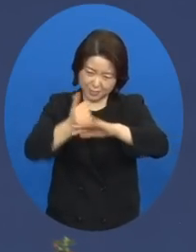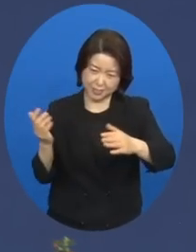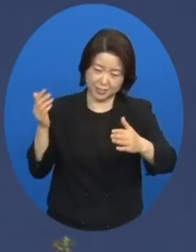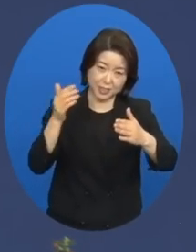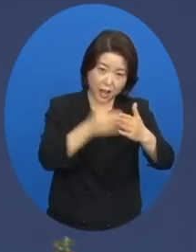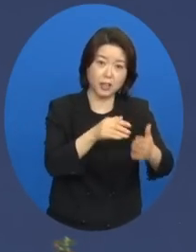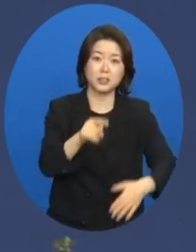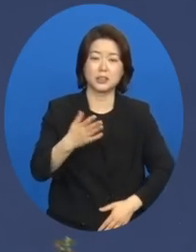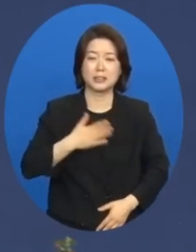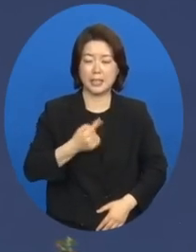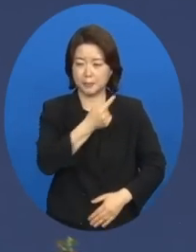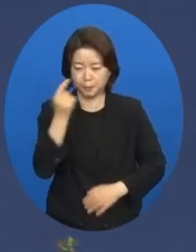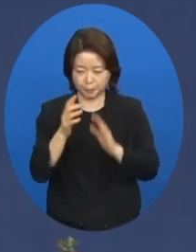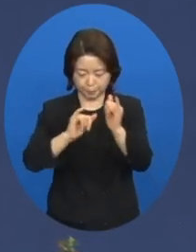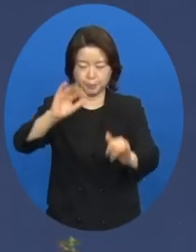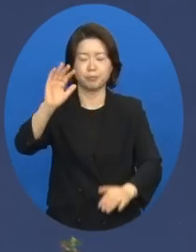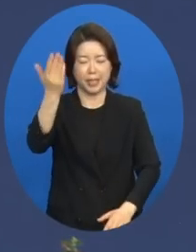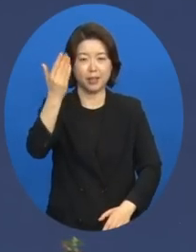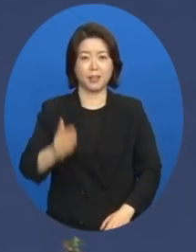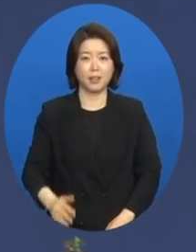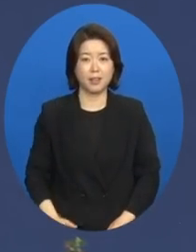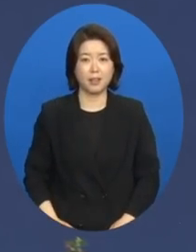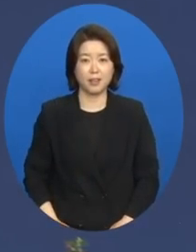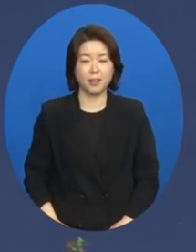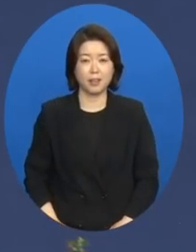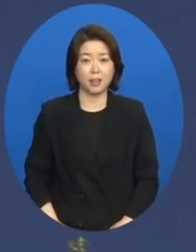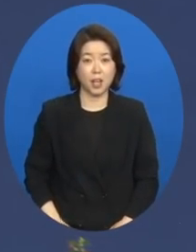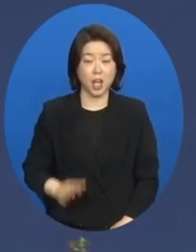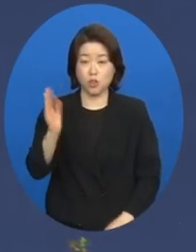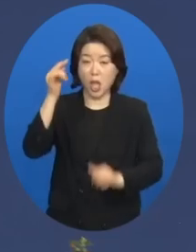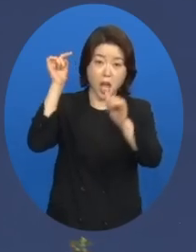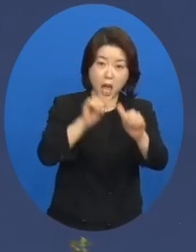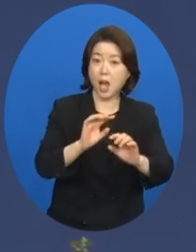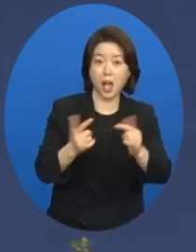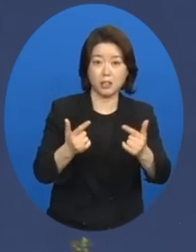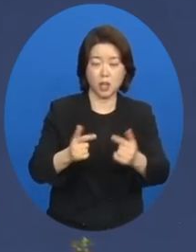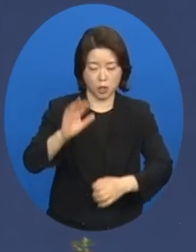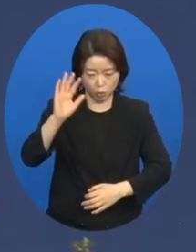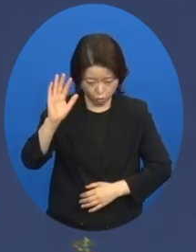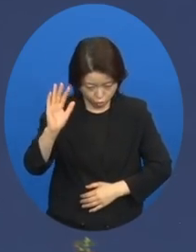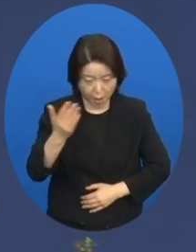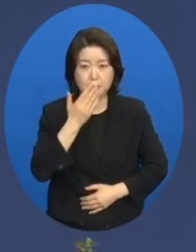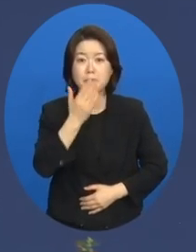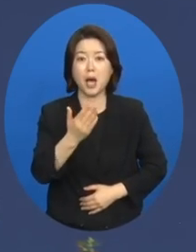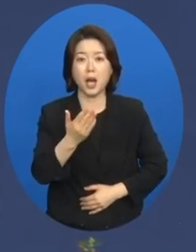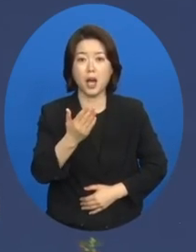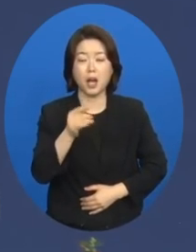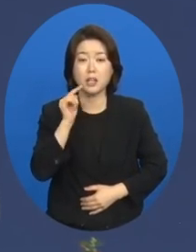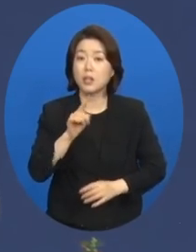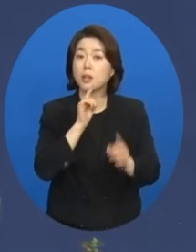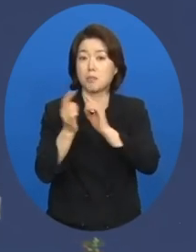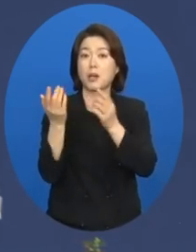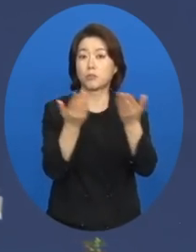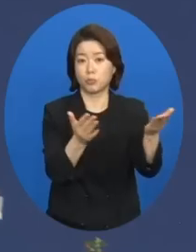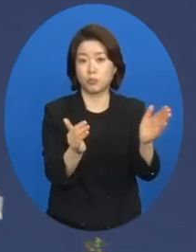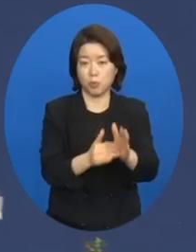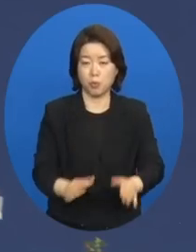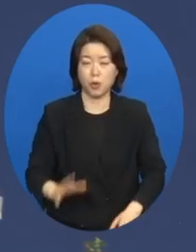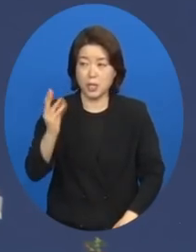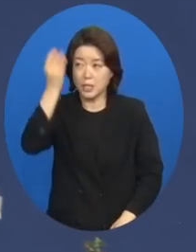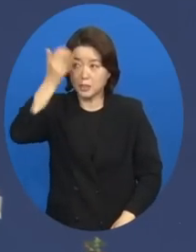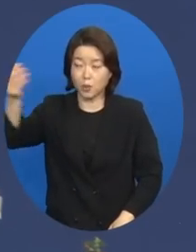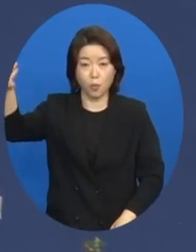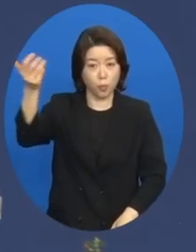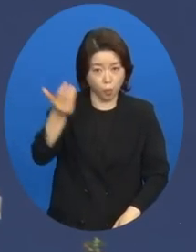내 증인이 되리라. 되라고 하신 게 아니라 되리라 라고 말씀하셨어요. 그러니까 성령이